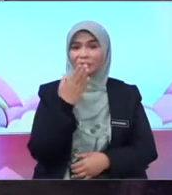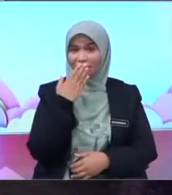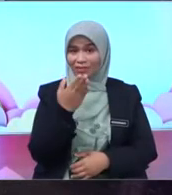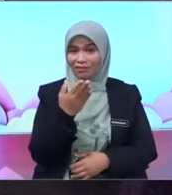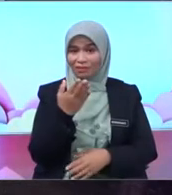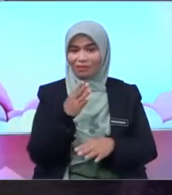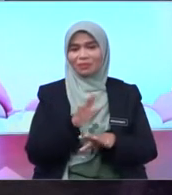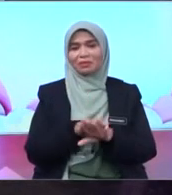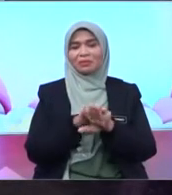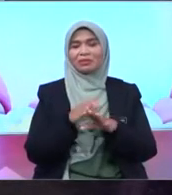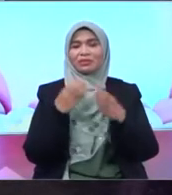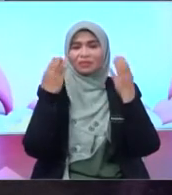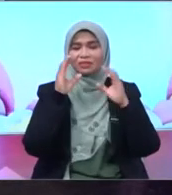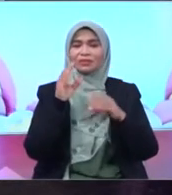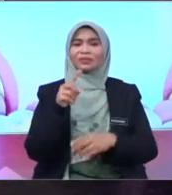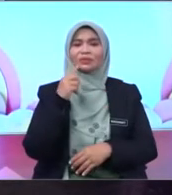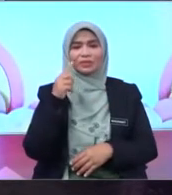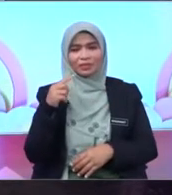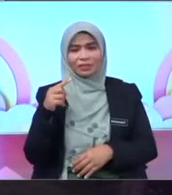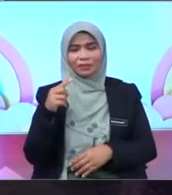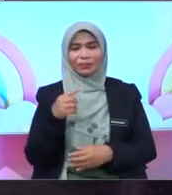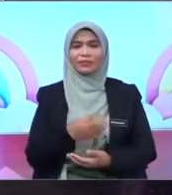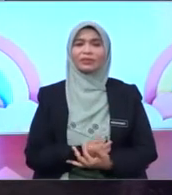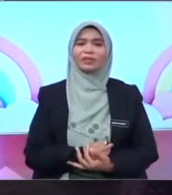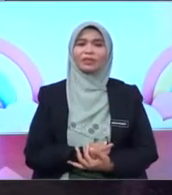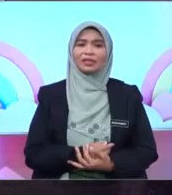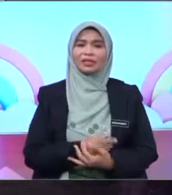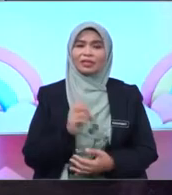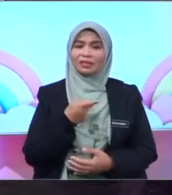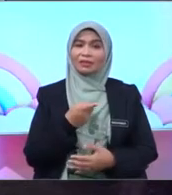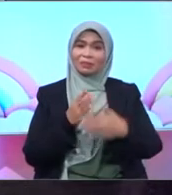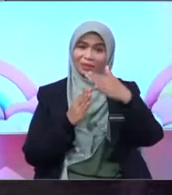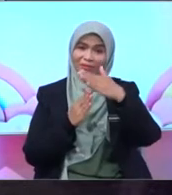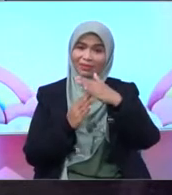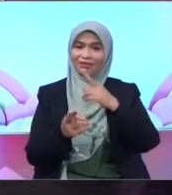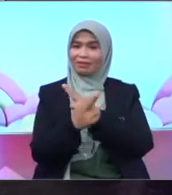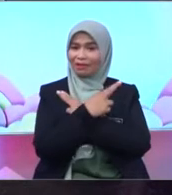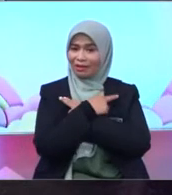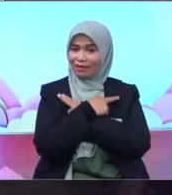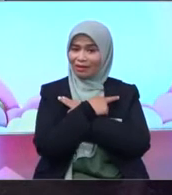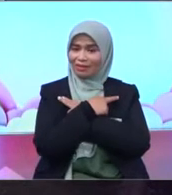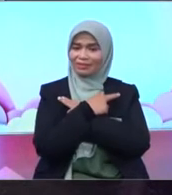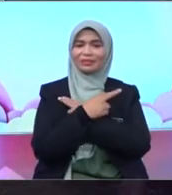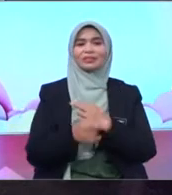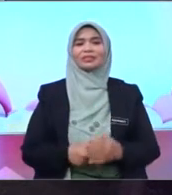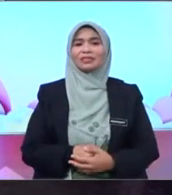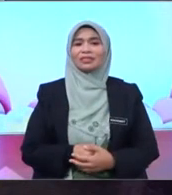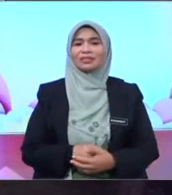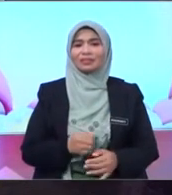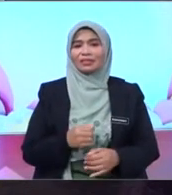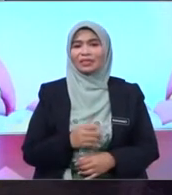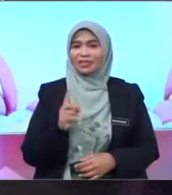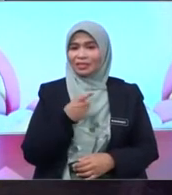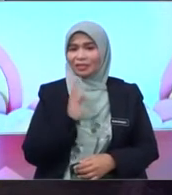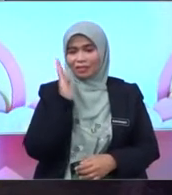kamu sama saya telah diberikan dan sekarang kita berhenti berhasil ketika kamu tahu tetapi jangan cuma namanya kita kembali